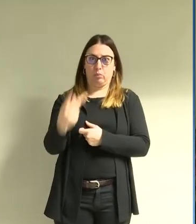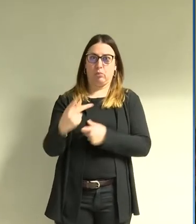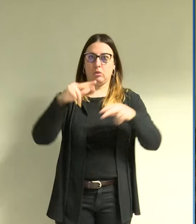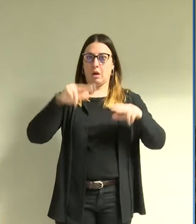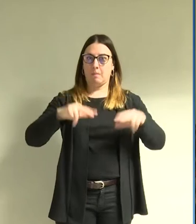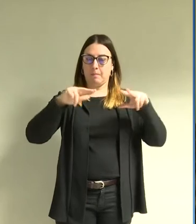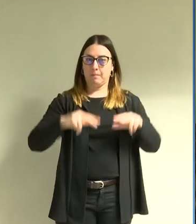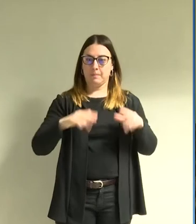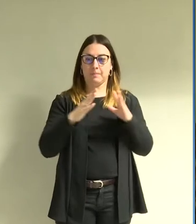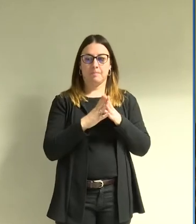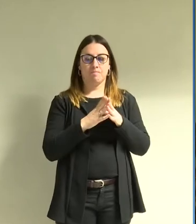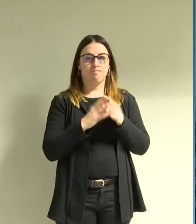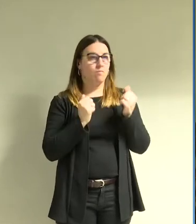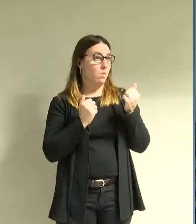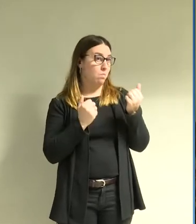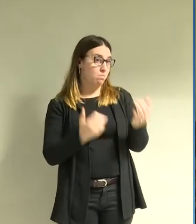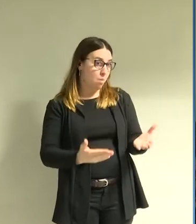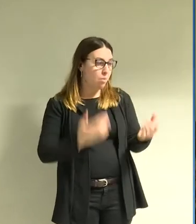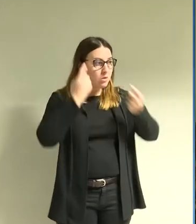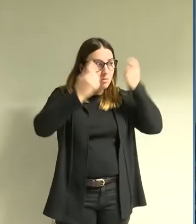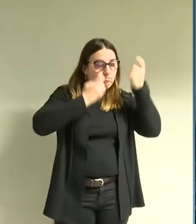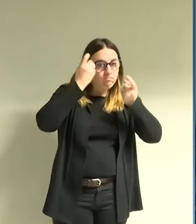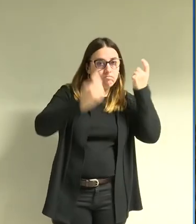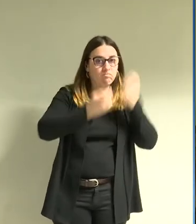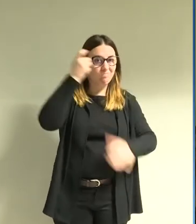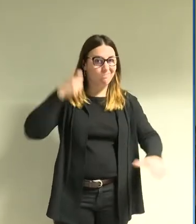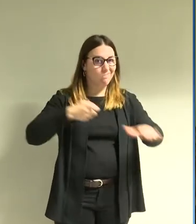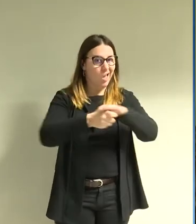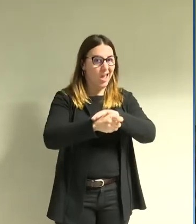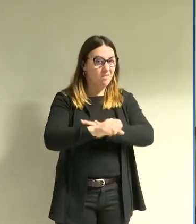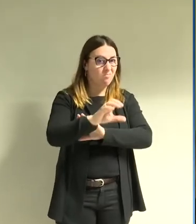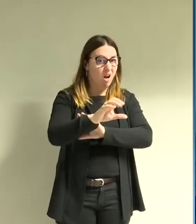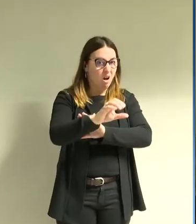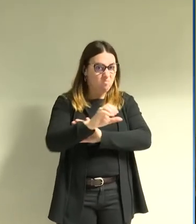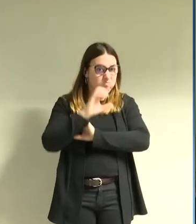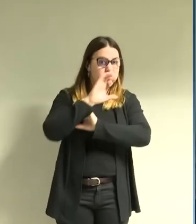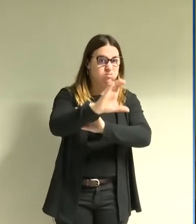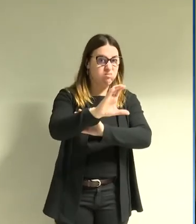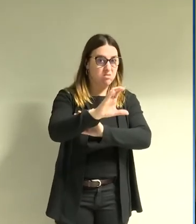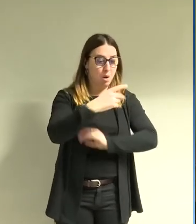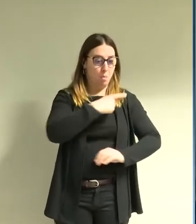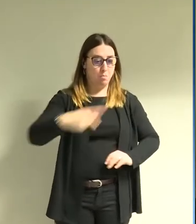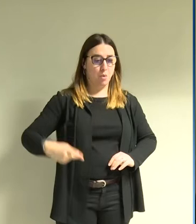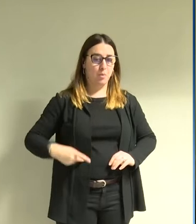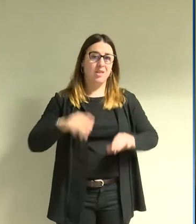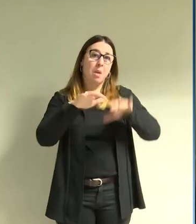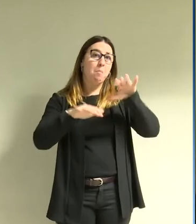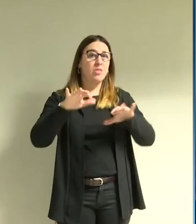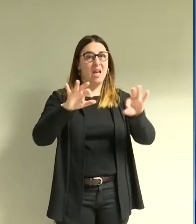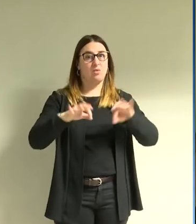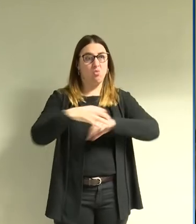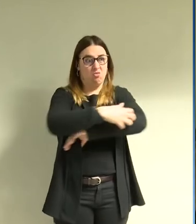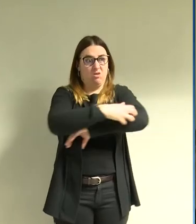je vous propose d'envisager que les aides soient plus conséquente pour les propriétaires à revenu modeste et très